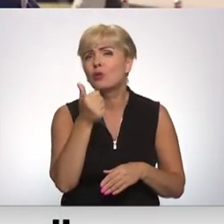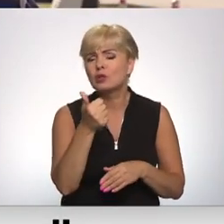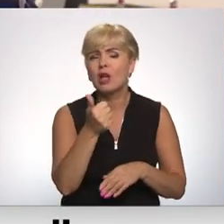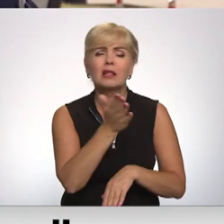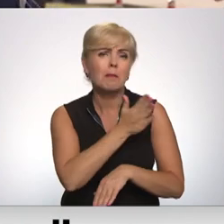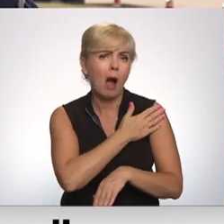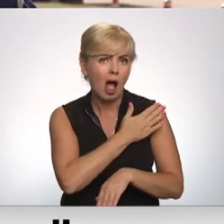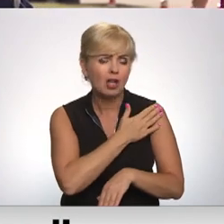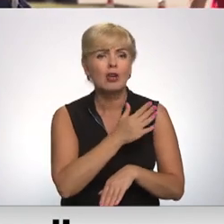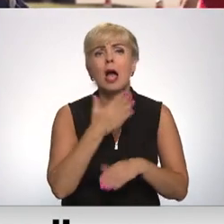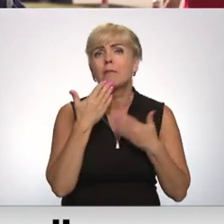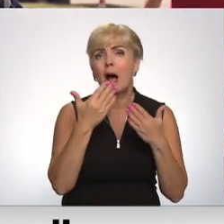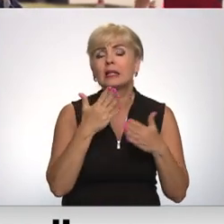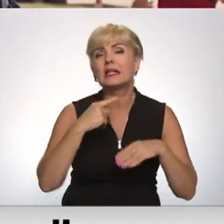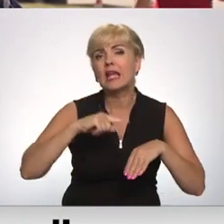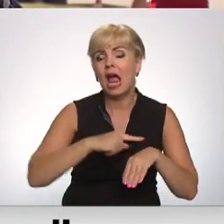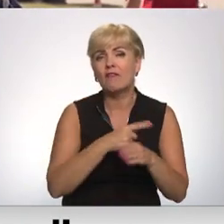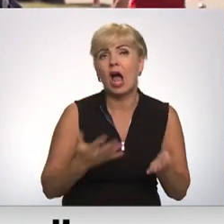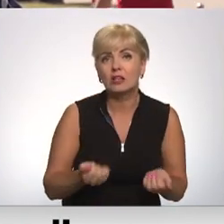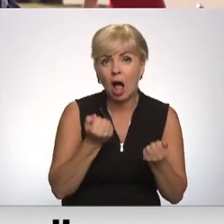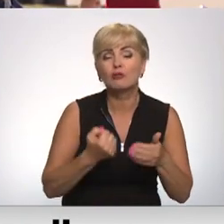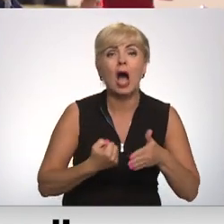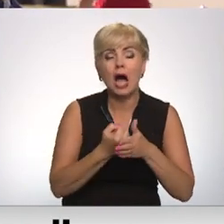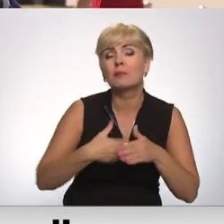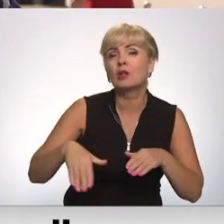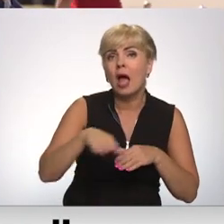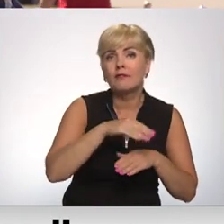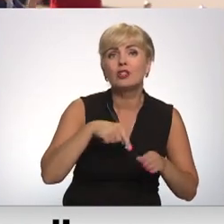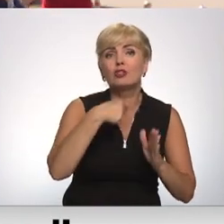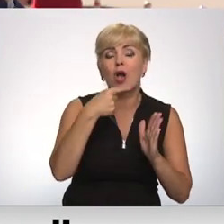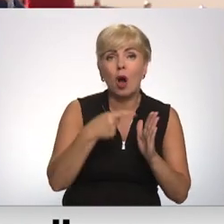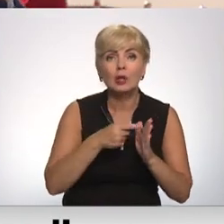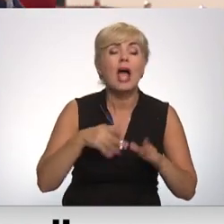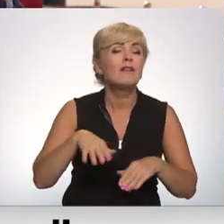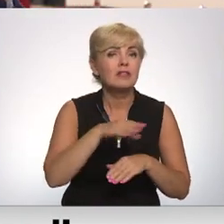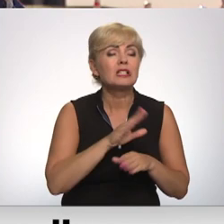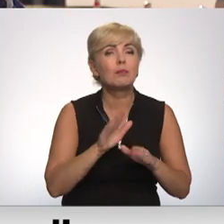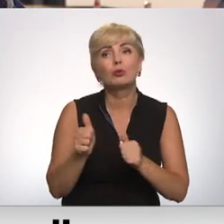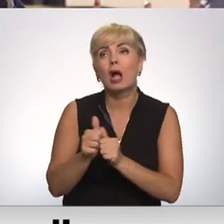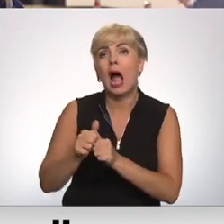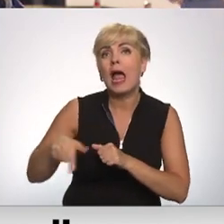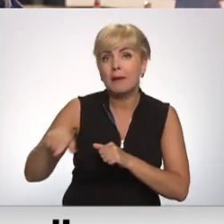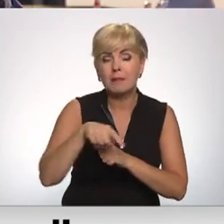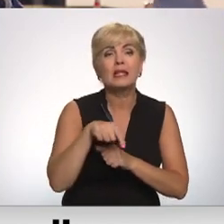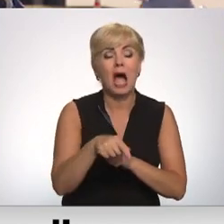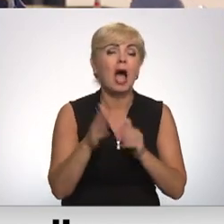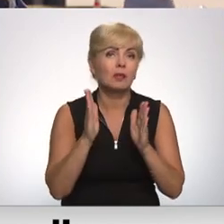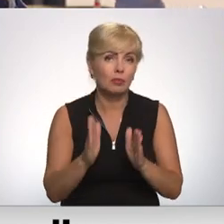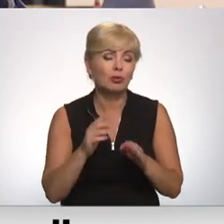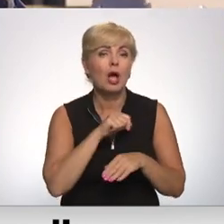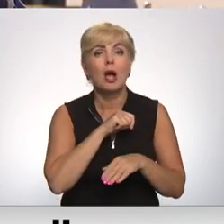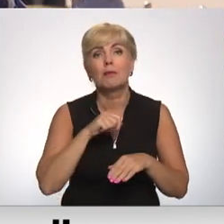Paldies par mūsu ievainoto glābšanu, par atbalstu visos jautājumos. Kaut visi mūsu kaimiņi būtu tādi, tad mēs būtu